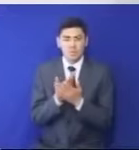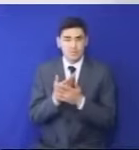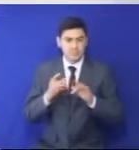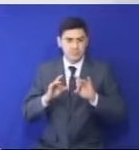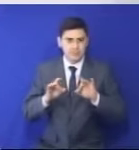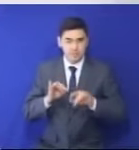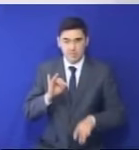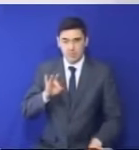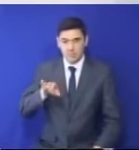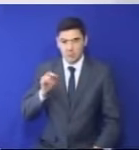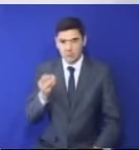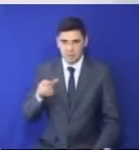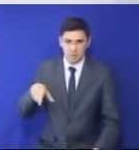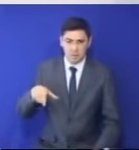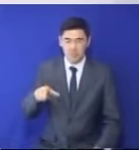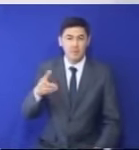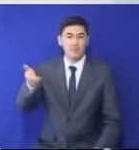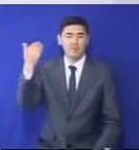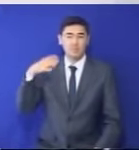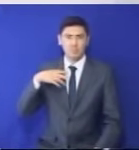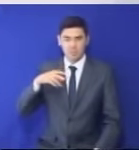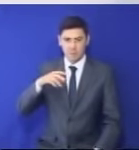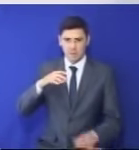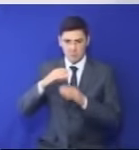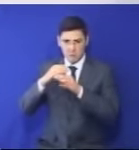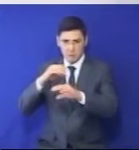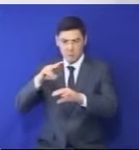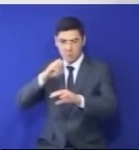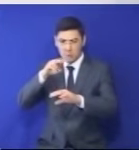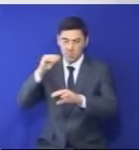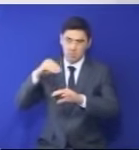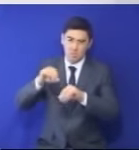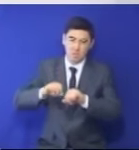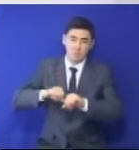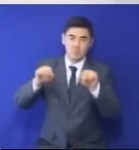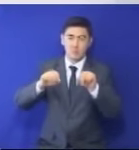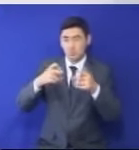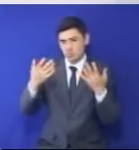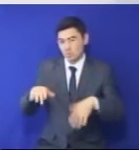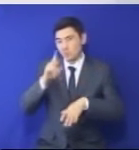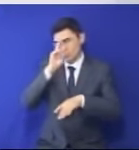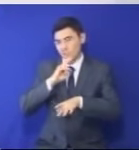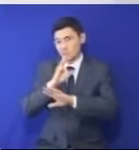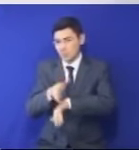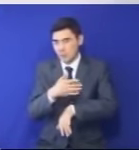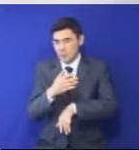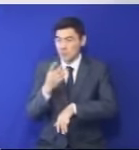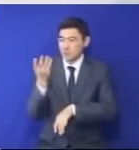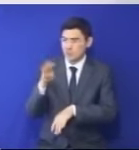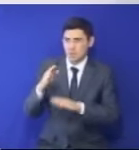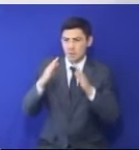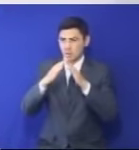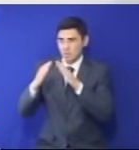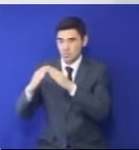Ертіс өзіндегі мұз жару жұмыстарынан кейін екайға жуық уақыт өтті. Оның салдарынан зардап шеккен көп қабатты төрт үй